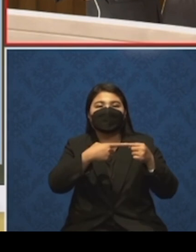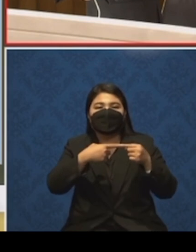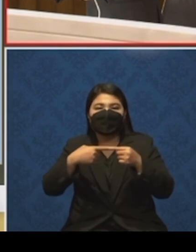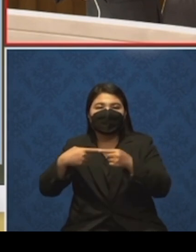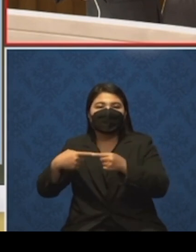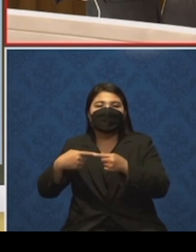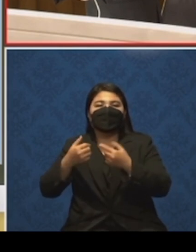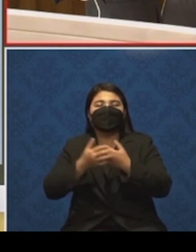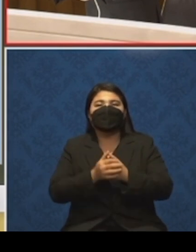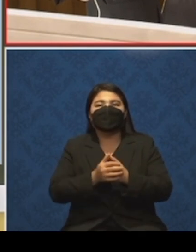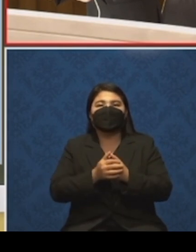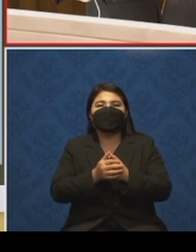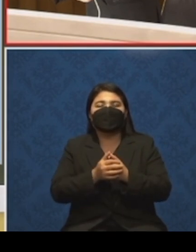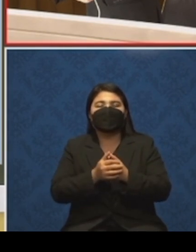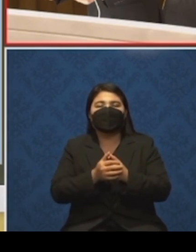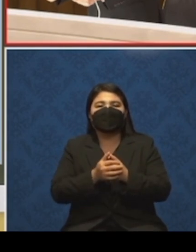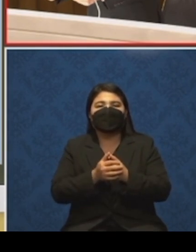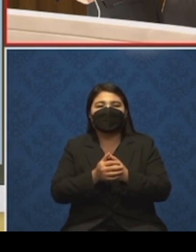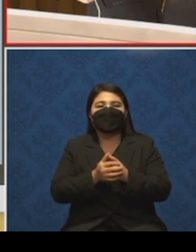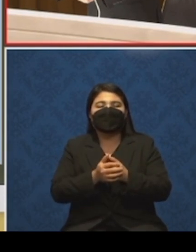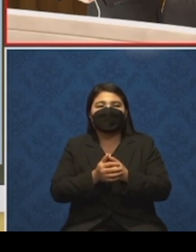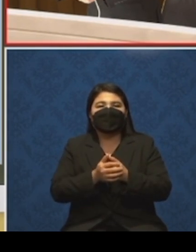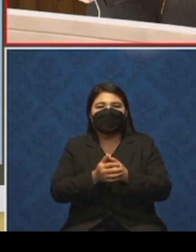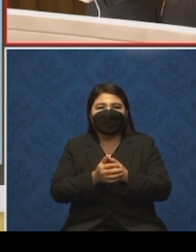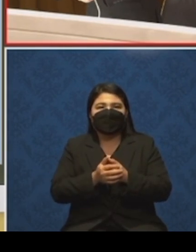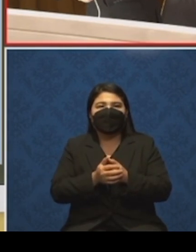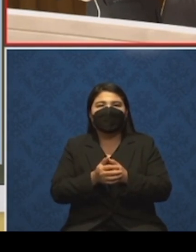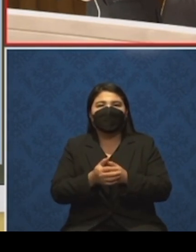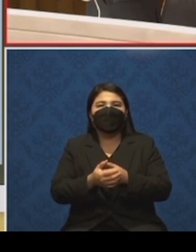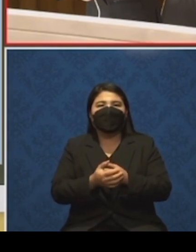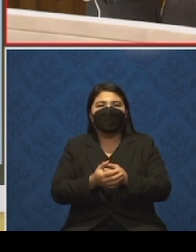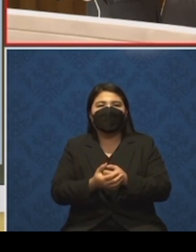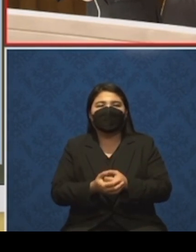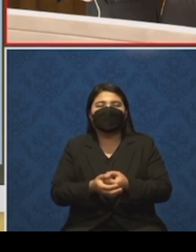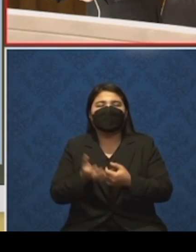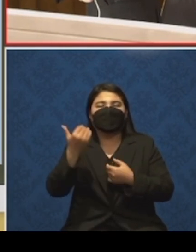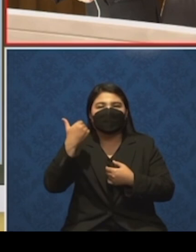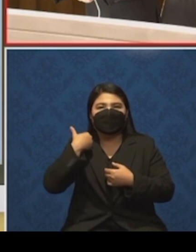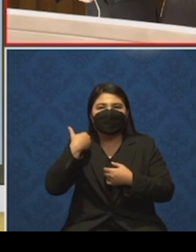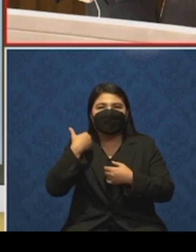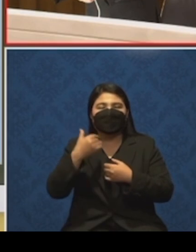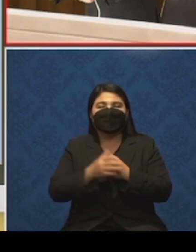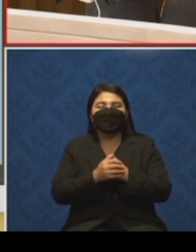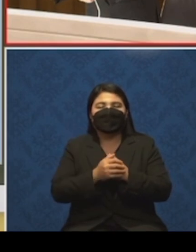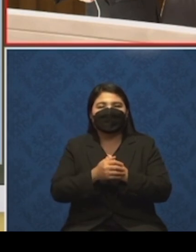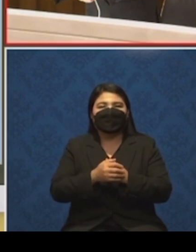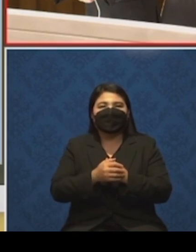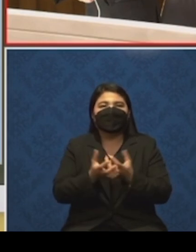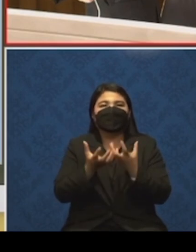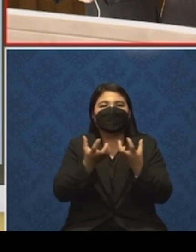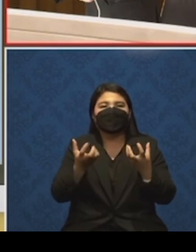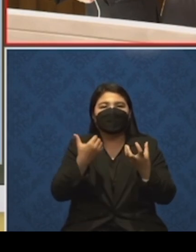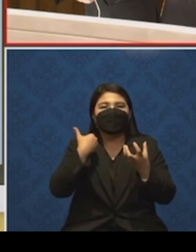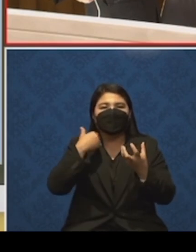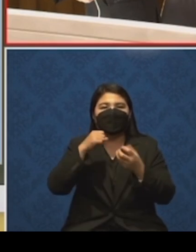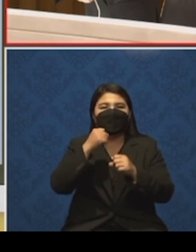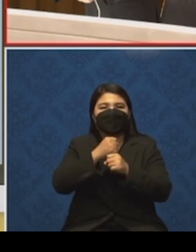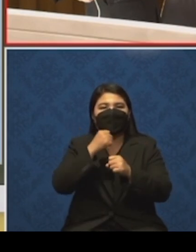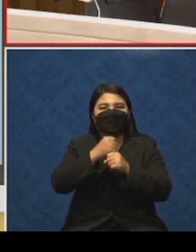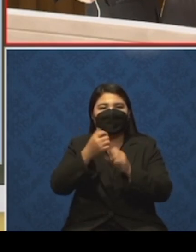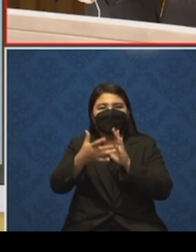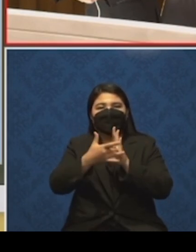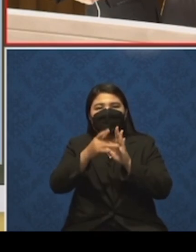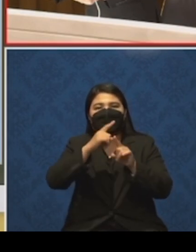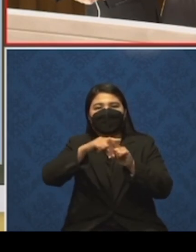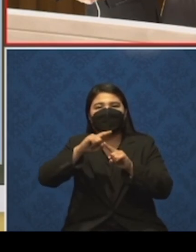ธปกรณ์ที่มีเทคโนโลยีใหม่มีความทันสมัยนะท่านกล่าวถึง offset policy กล่าวถึงเรื่องของการถ่ายทอดเทคโนโลยีนั้นก็